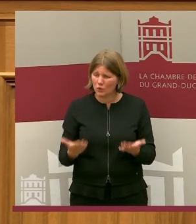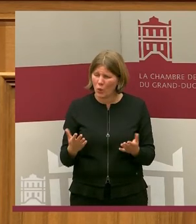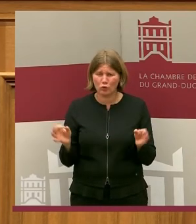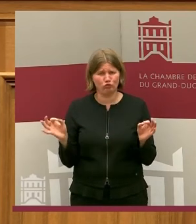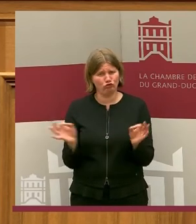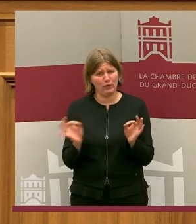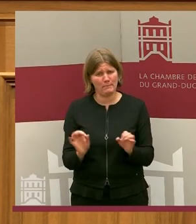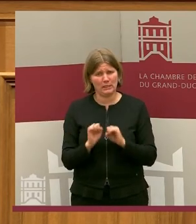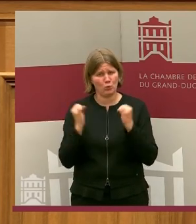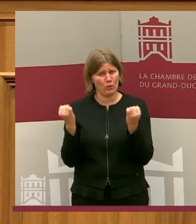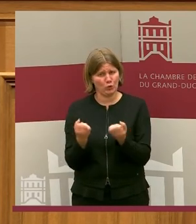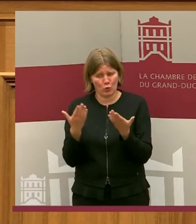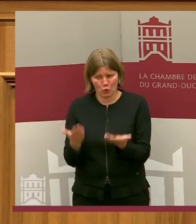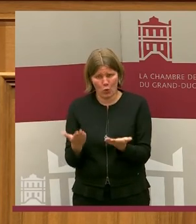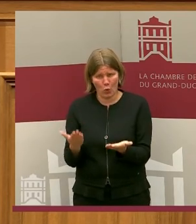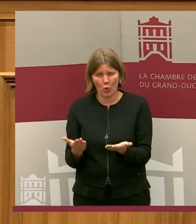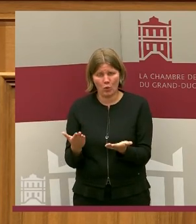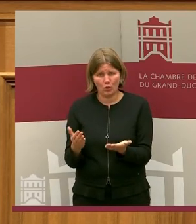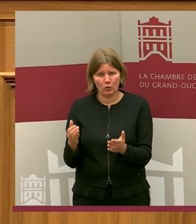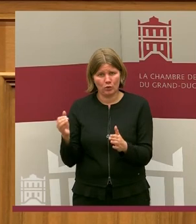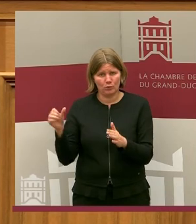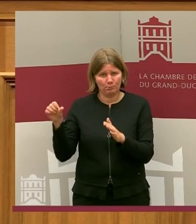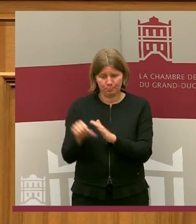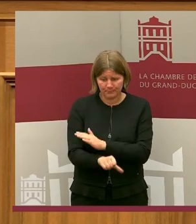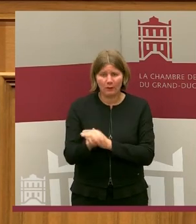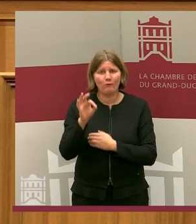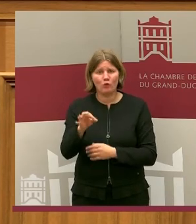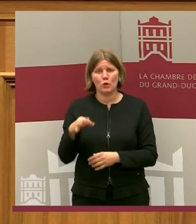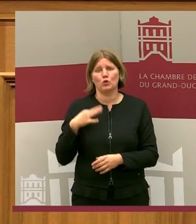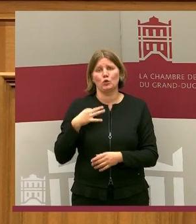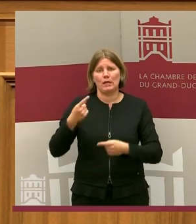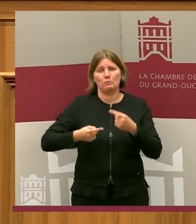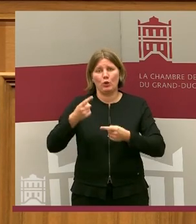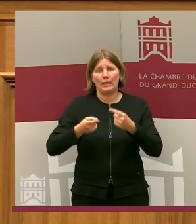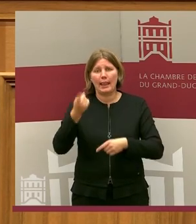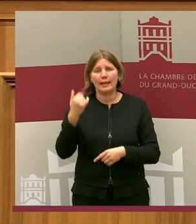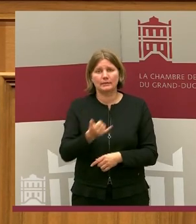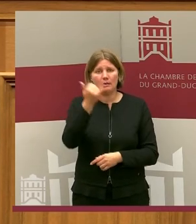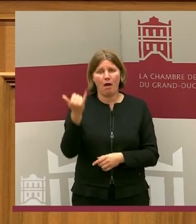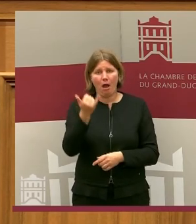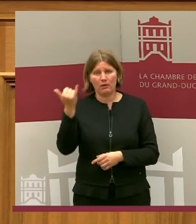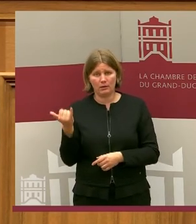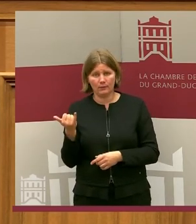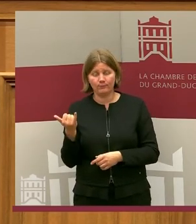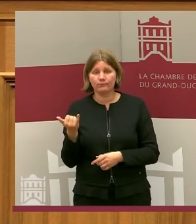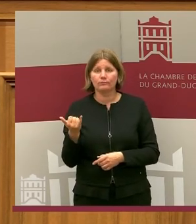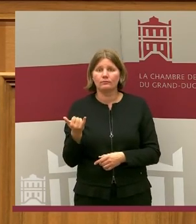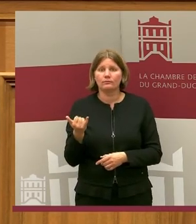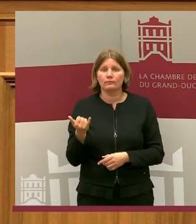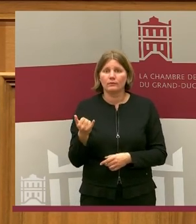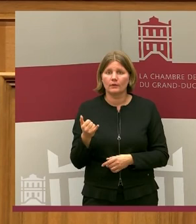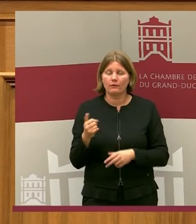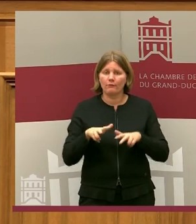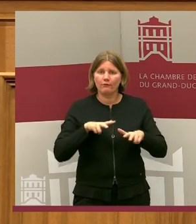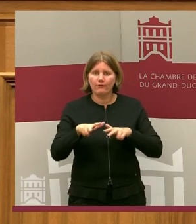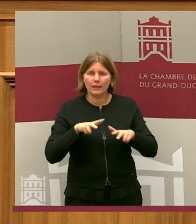par excellence an einem Diktat für Gesundheitspolitik von den letzten Jahren. Der Conseil économique et social warnt aus einem